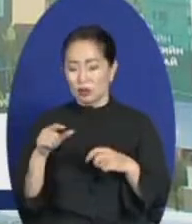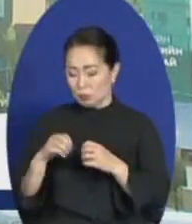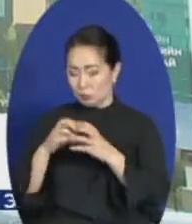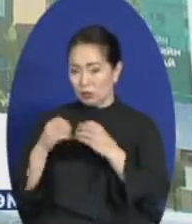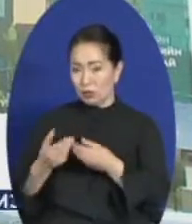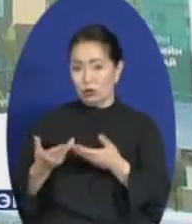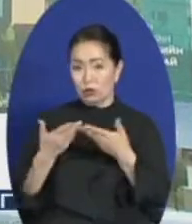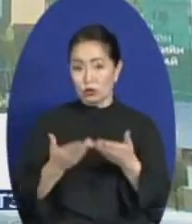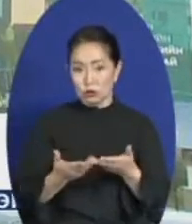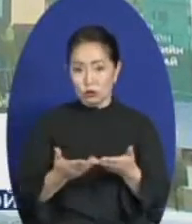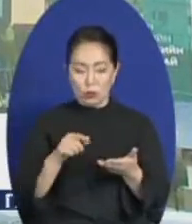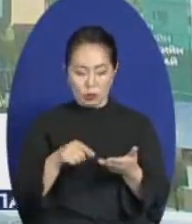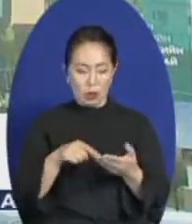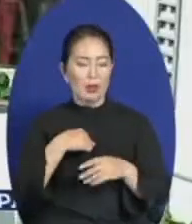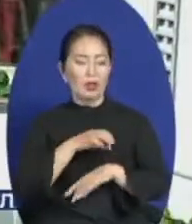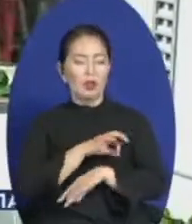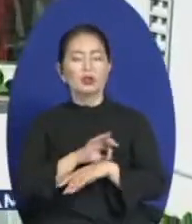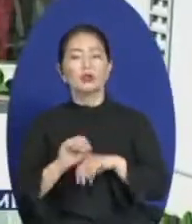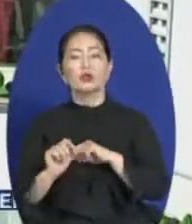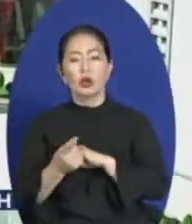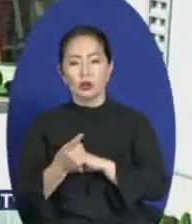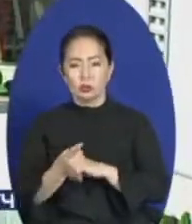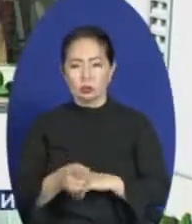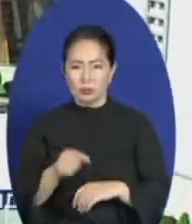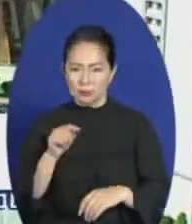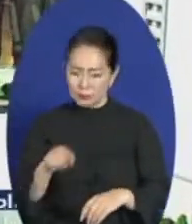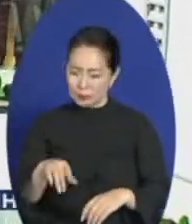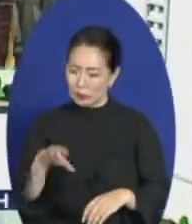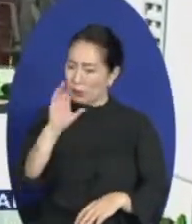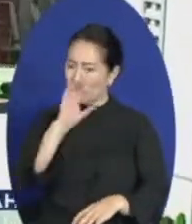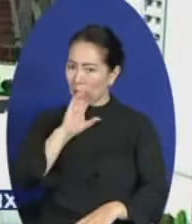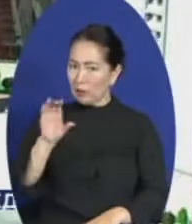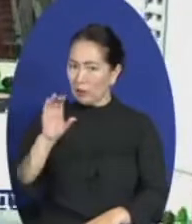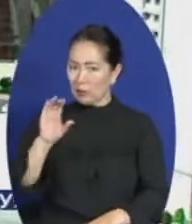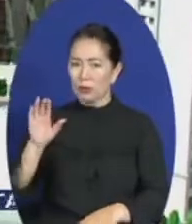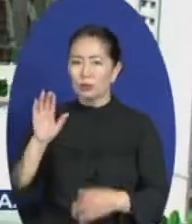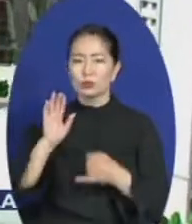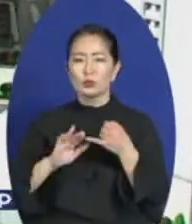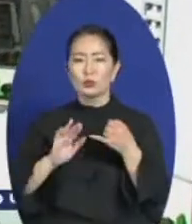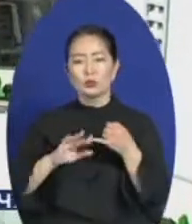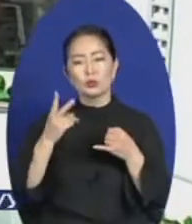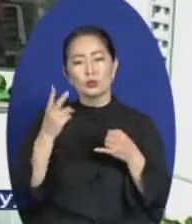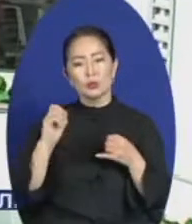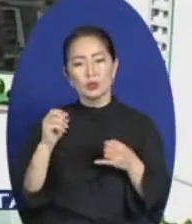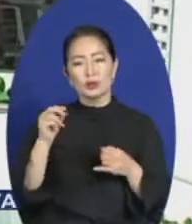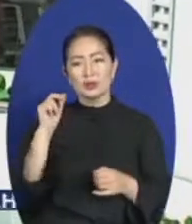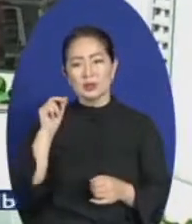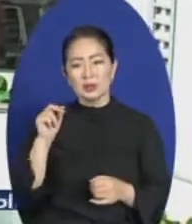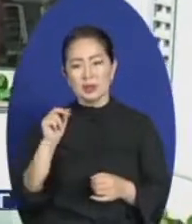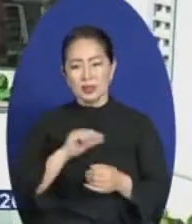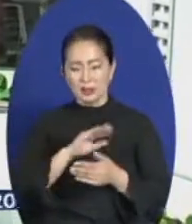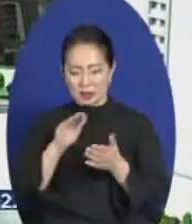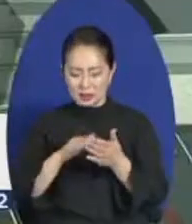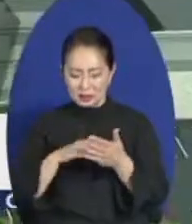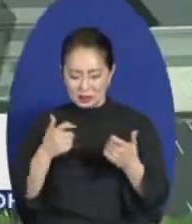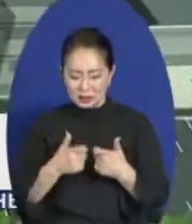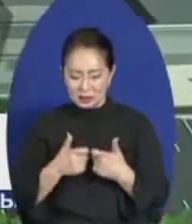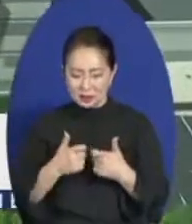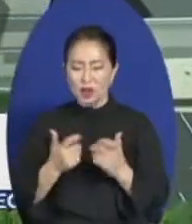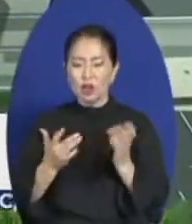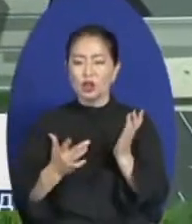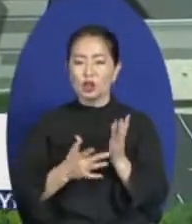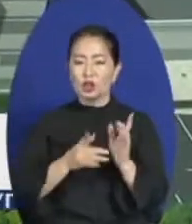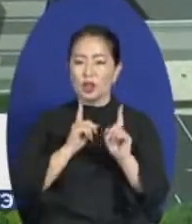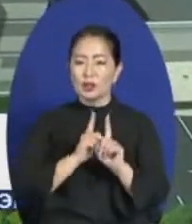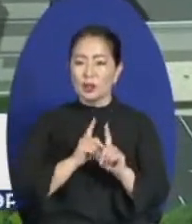бүтээж өгсөнгөө манай төслийн гол онцлог байдаг. Ийхүү аж ахуйн нэгжүүд хамгийн сүүлийн чанар стандарт бүрэн нийцсэн технологиор бүтээн